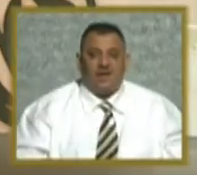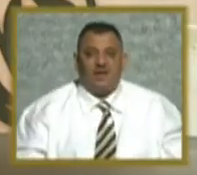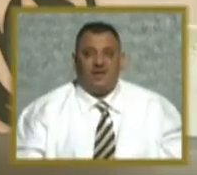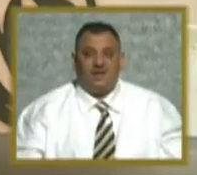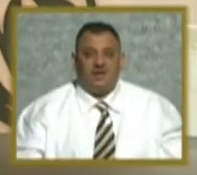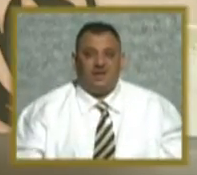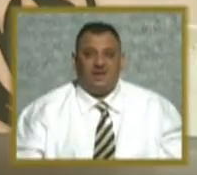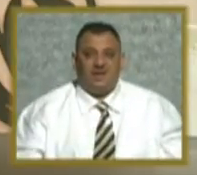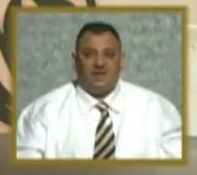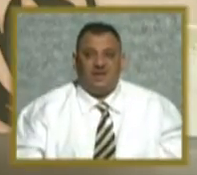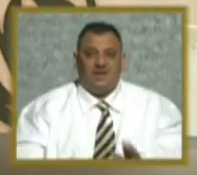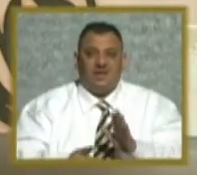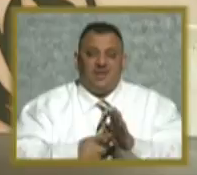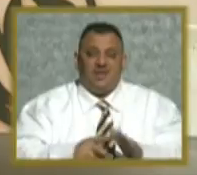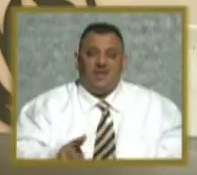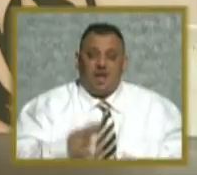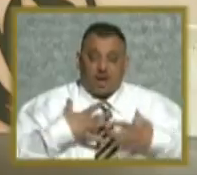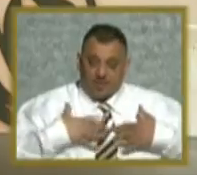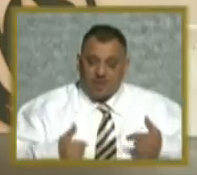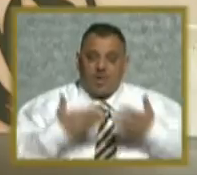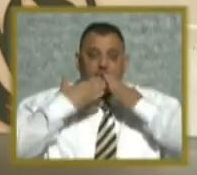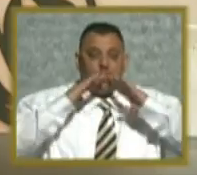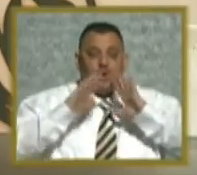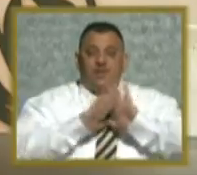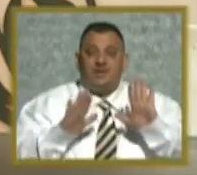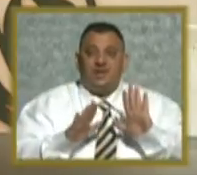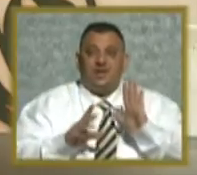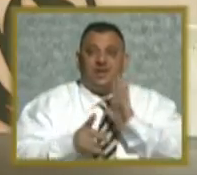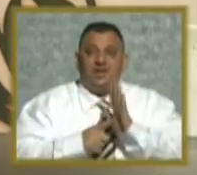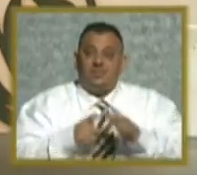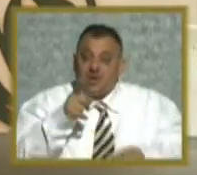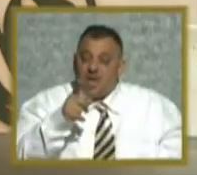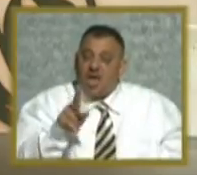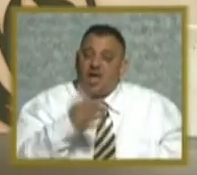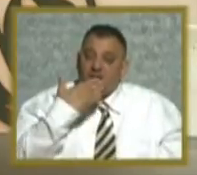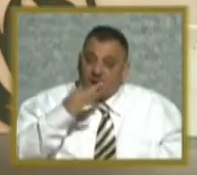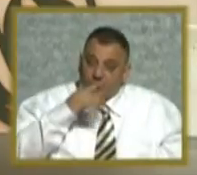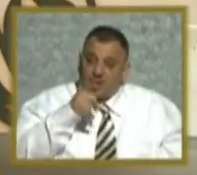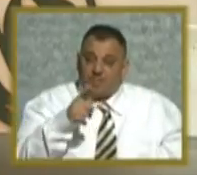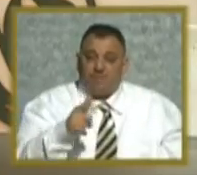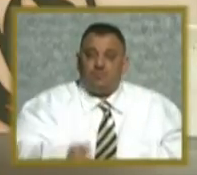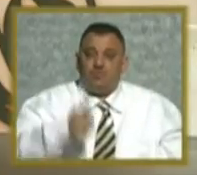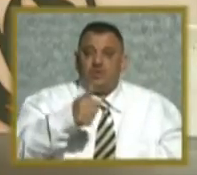ورحمة الله، لما يسأل كيف حالكم تقول الحمد لله طيبين، أو هي تقول كيف حالك أنت وكيف حال أهلك مثلا، هذا الطيب